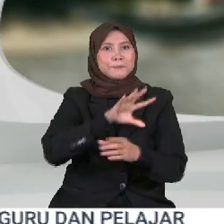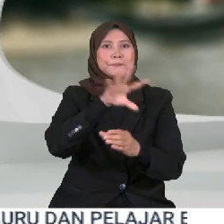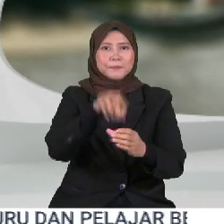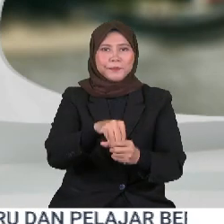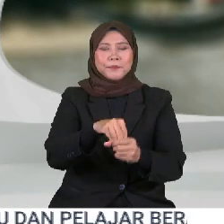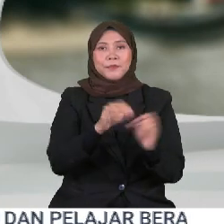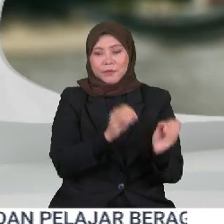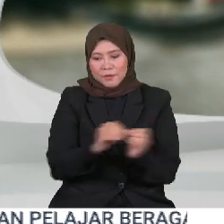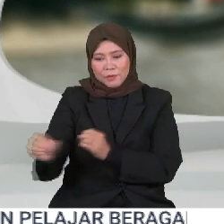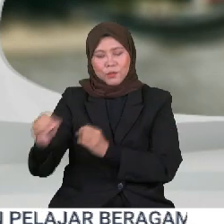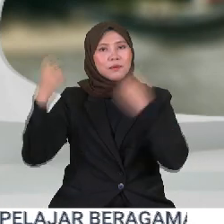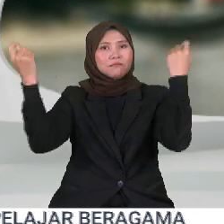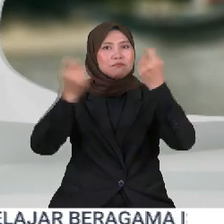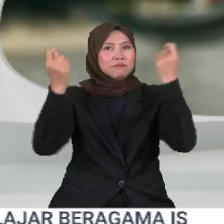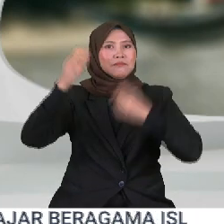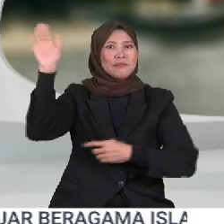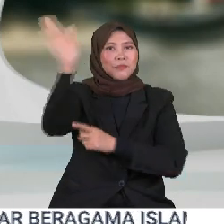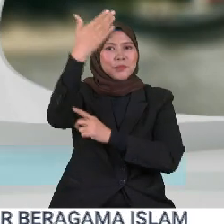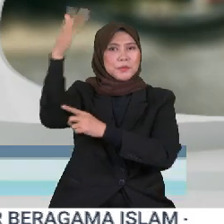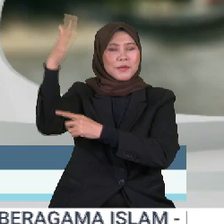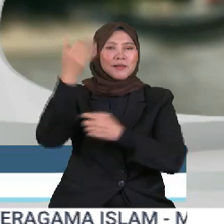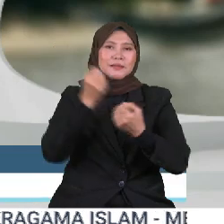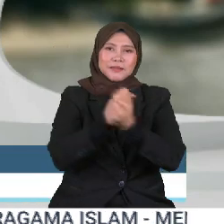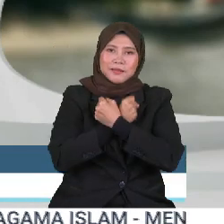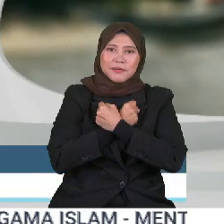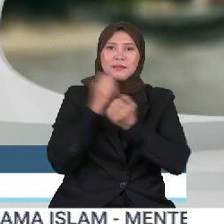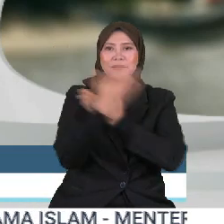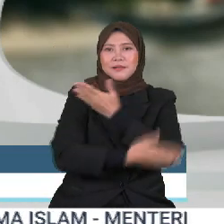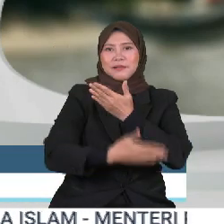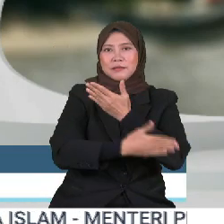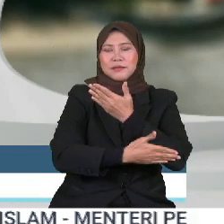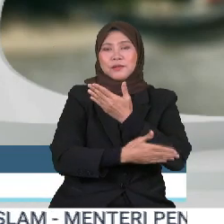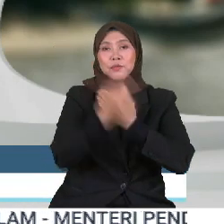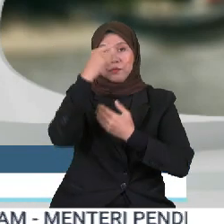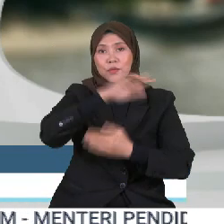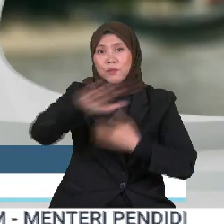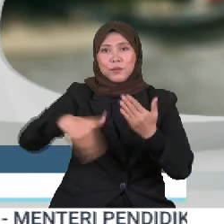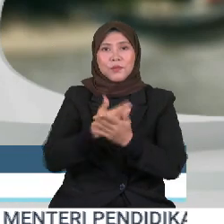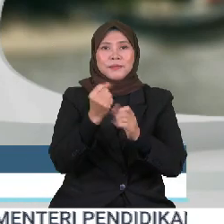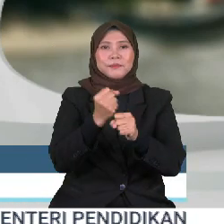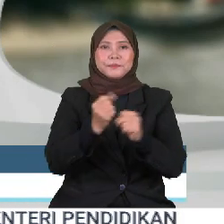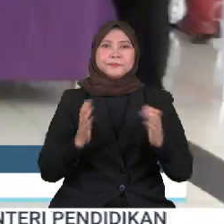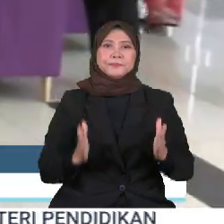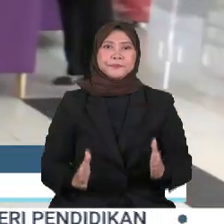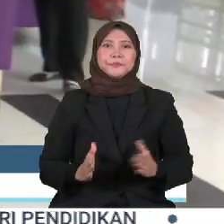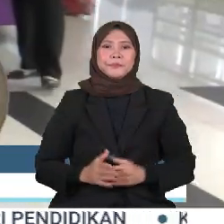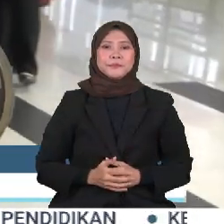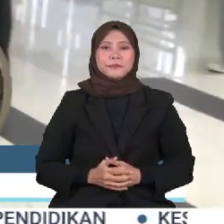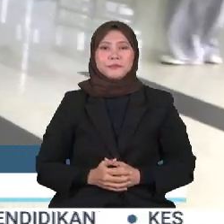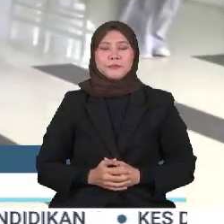penghancuran acara tahunan ini bagi menyemai Semangat cinta kenegara terutama kepada semua kaki tangan